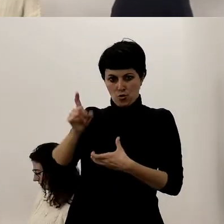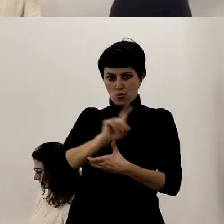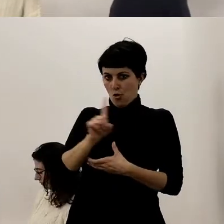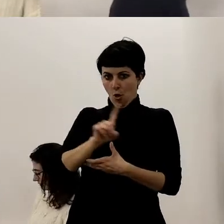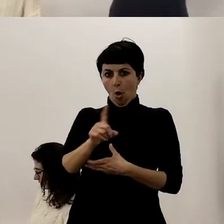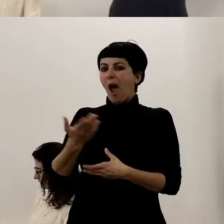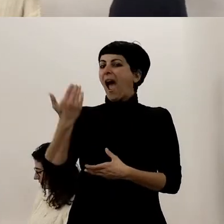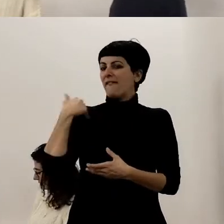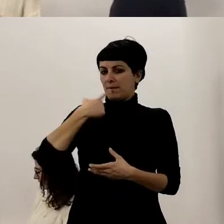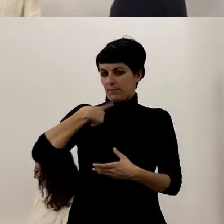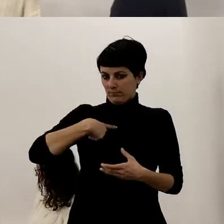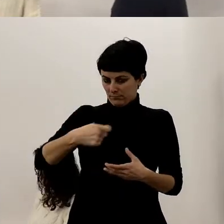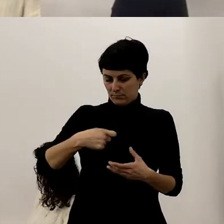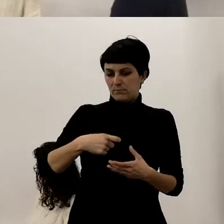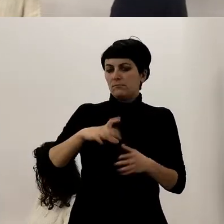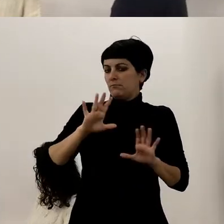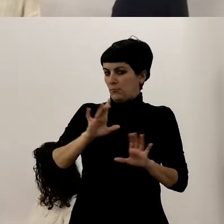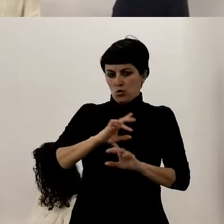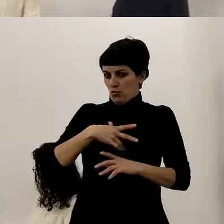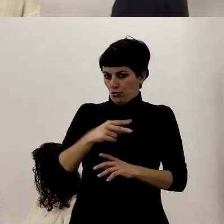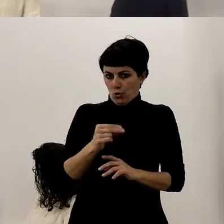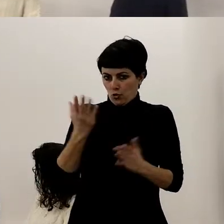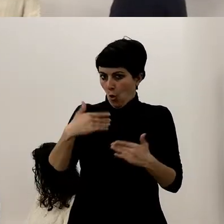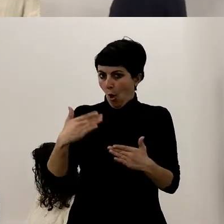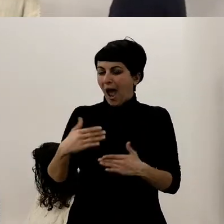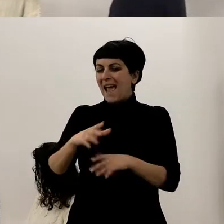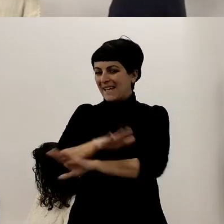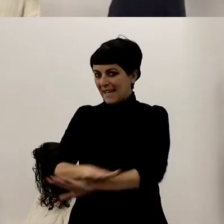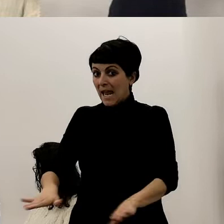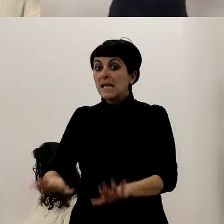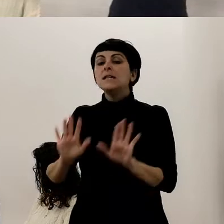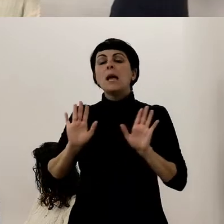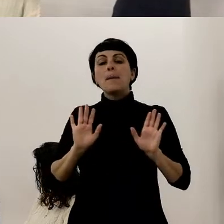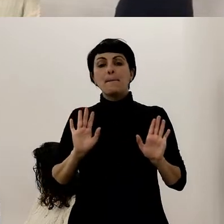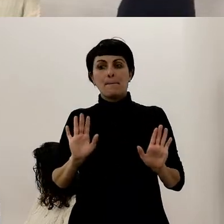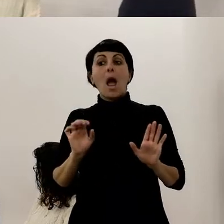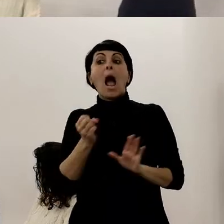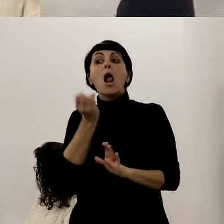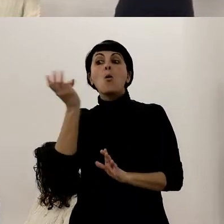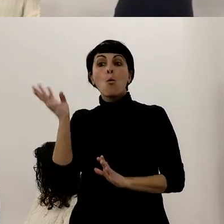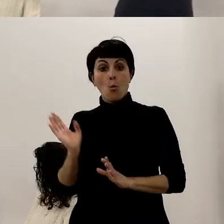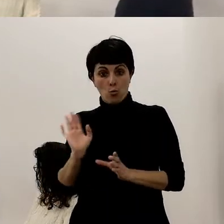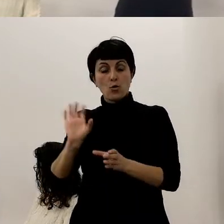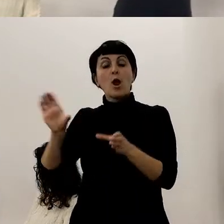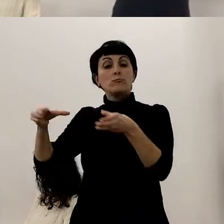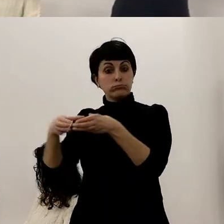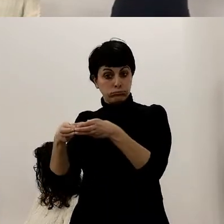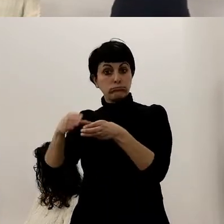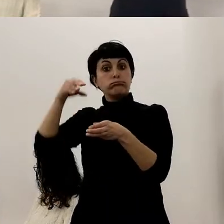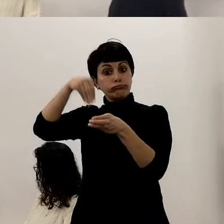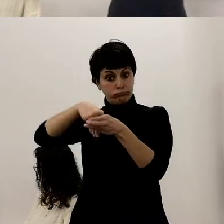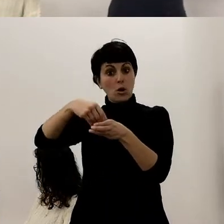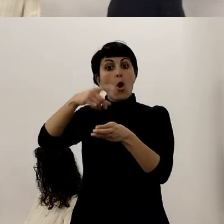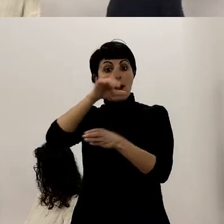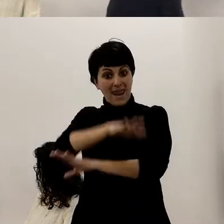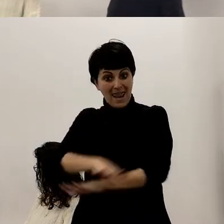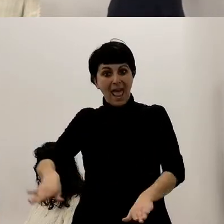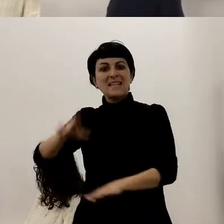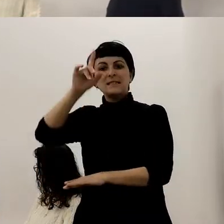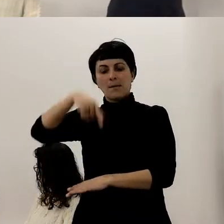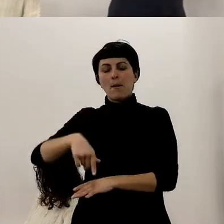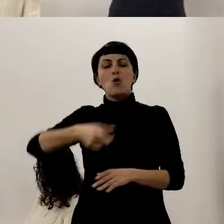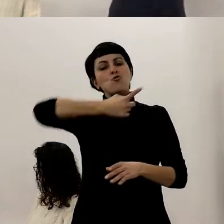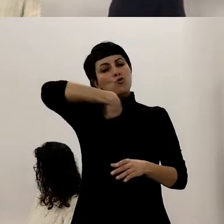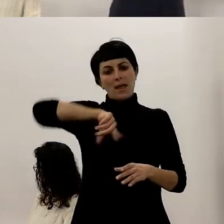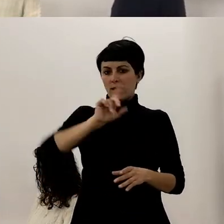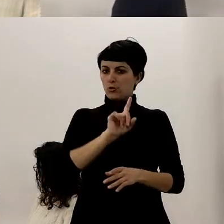abans, que comentàvem que sí que hi havia colles que teníeu canalla allà dintre. Nosaltres els comencem a portar a partir dels 18